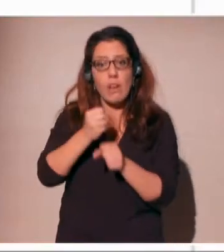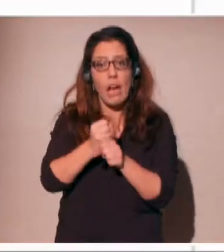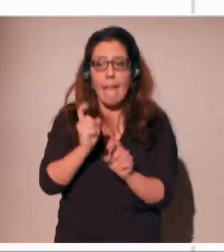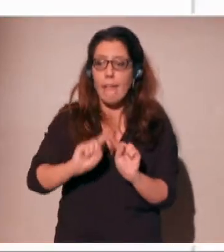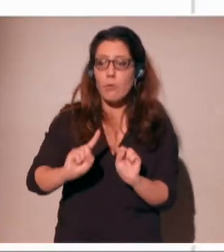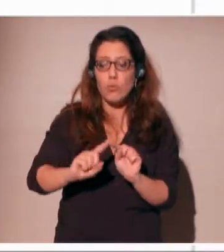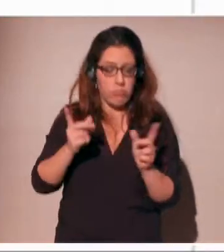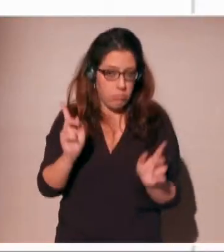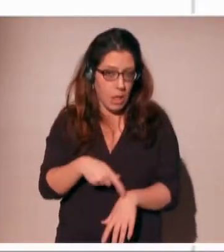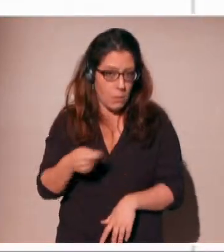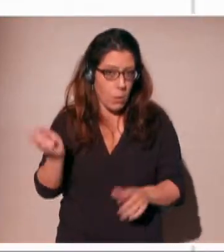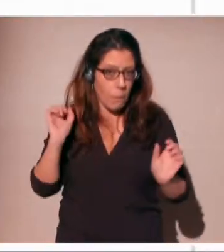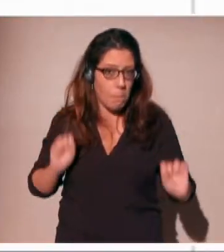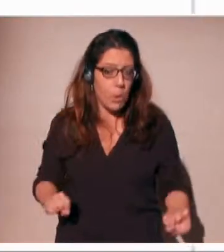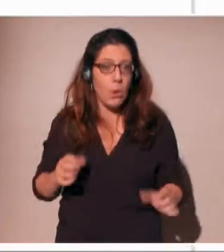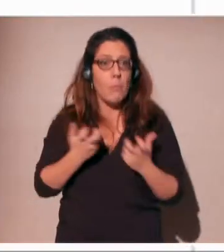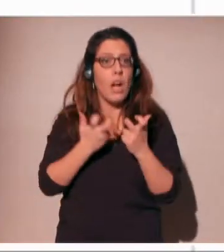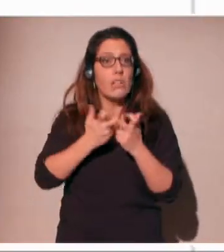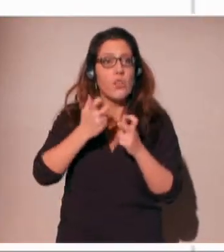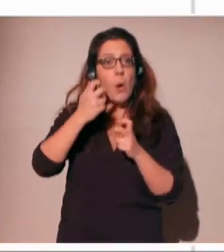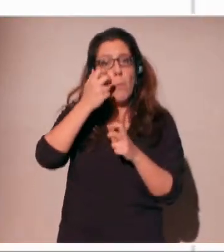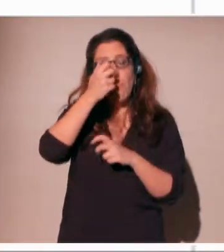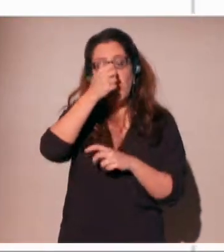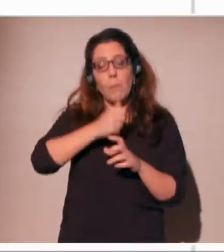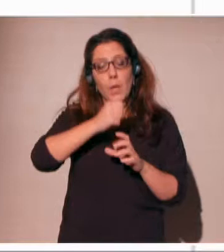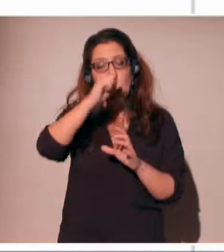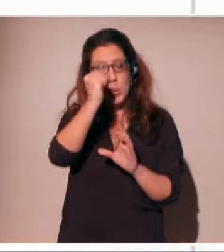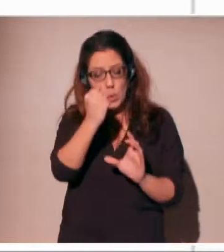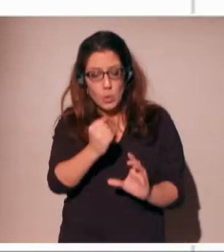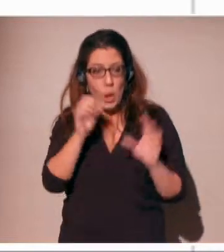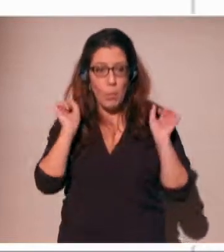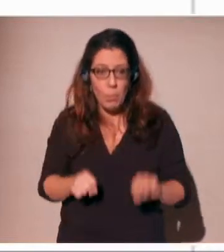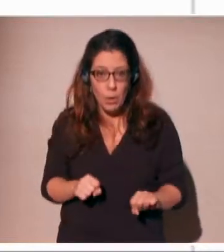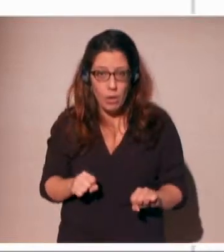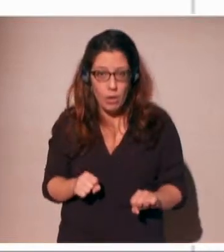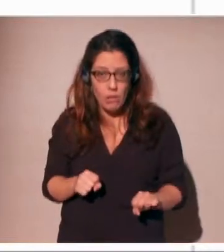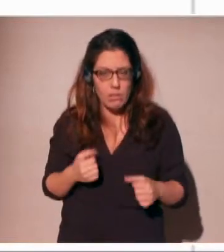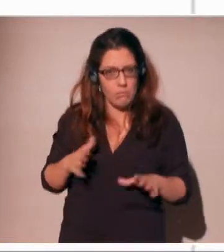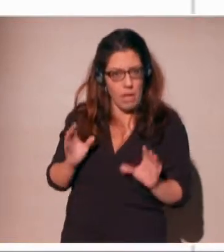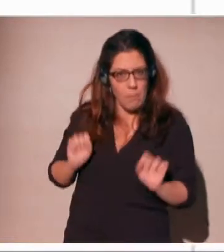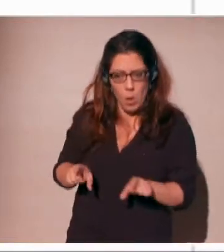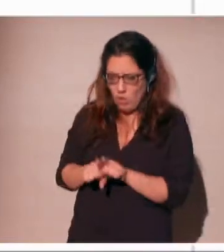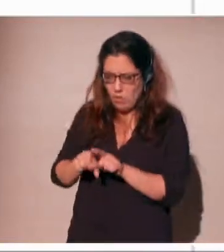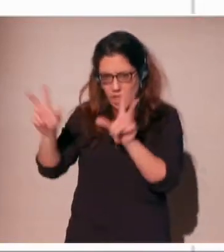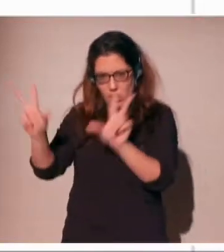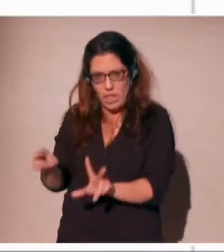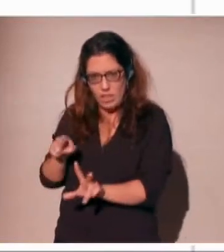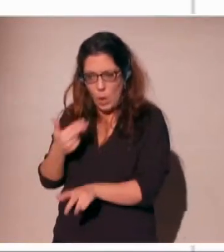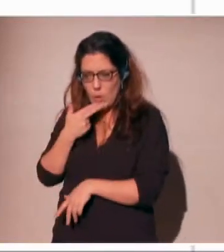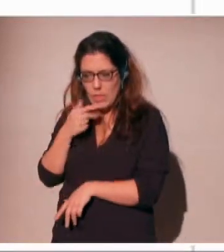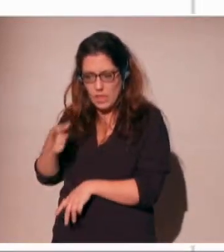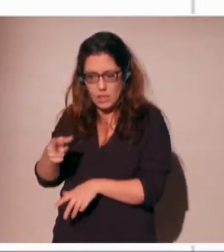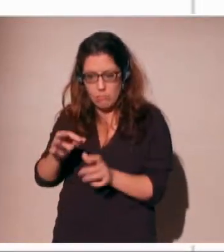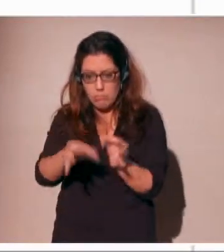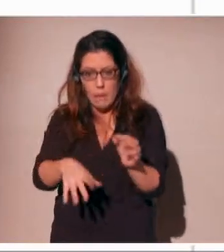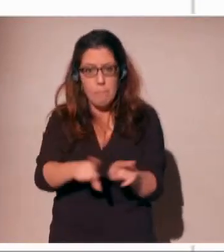peuvent faire de la sculpture. Mais est-ce qu'ils peuvent, par exemple, faire la même chose avec un ordinateur? Là, par exemple,